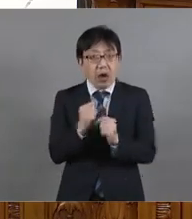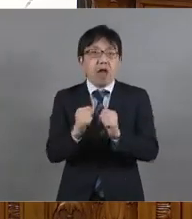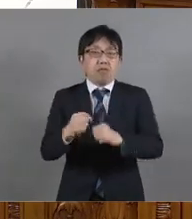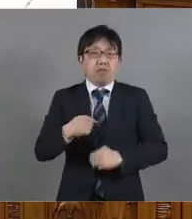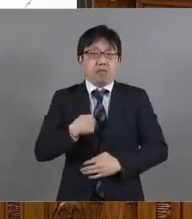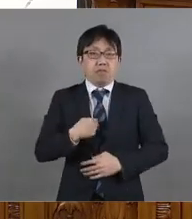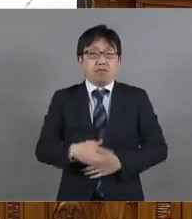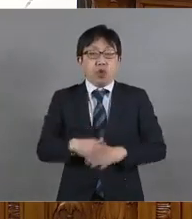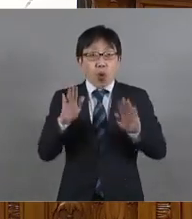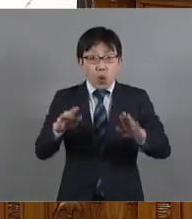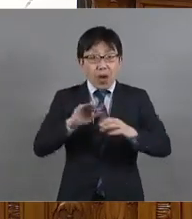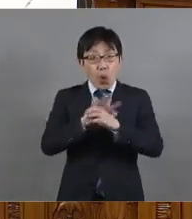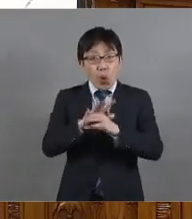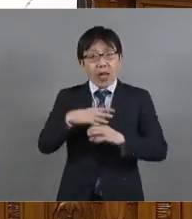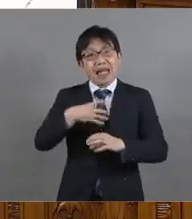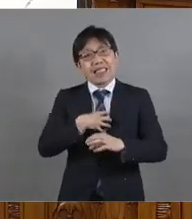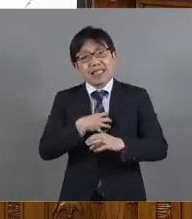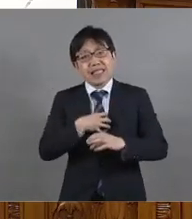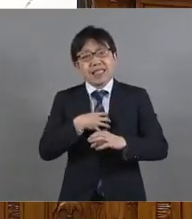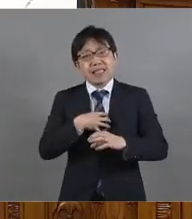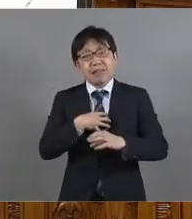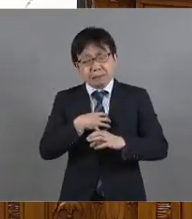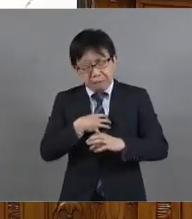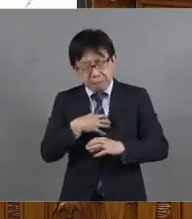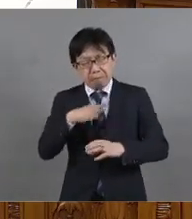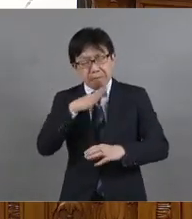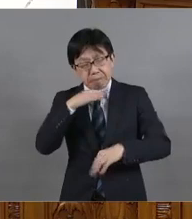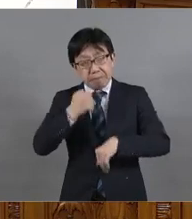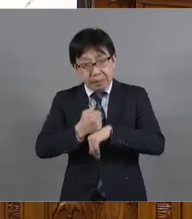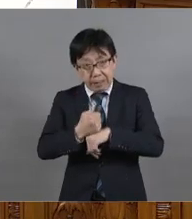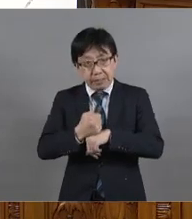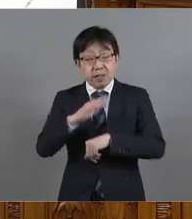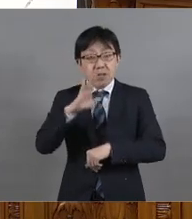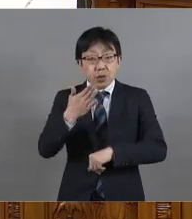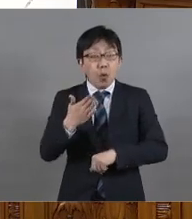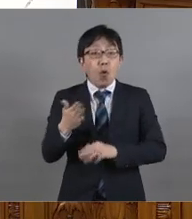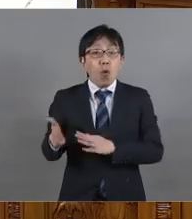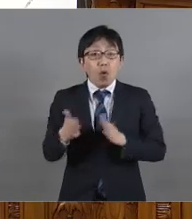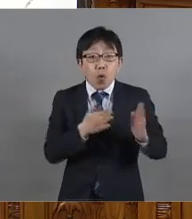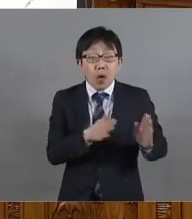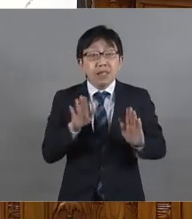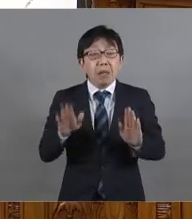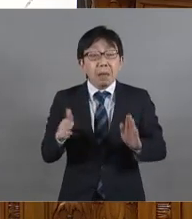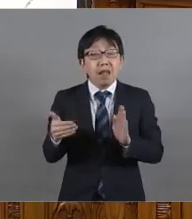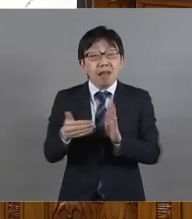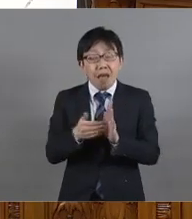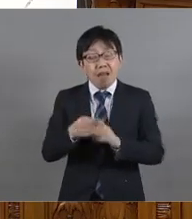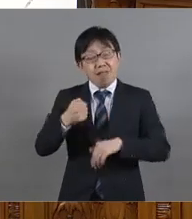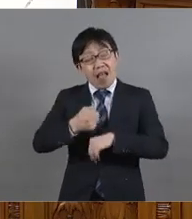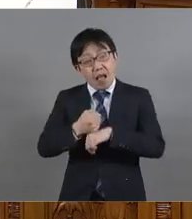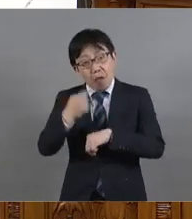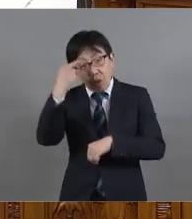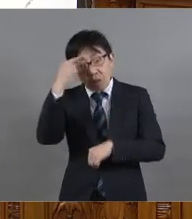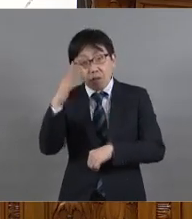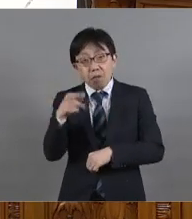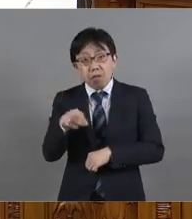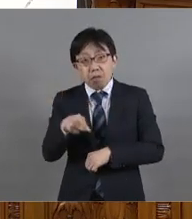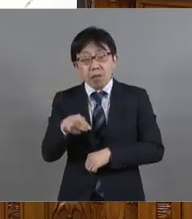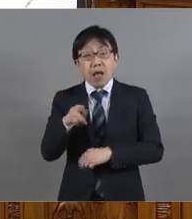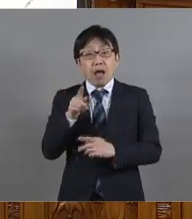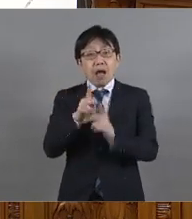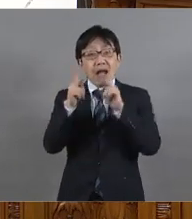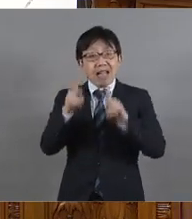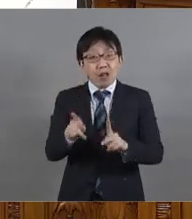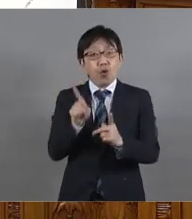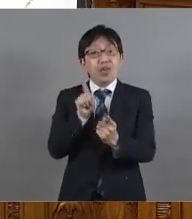今回のこのな機器は大変厳しい試練ではありますがその一方でこれまで困難と思われてきた課題への対応も